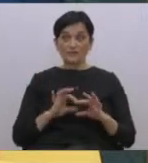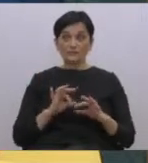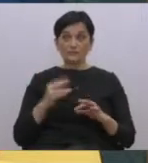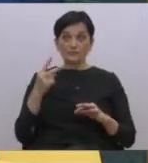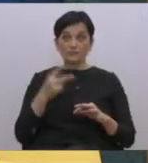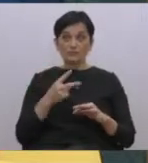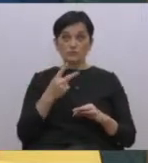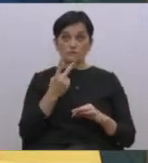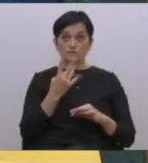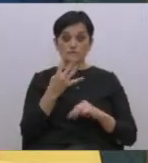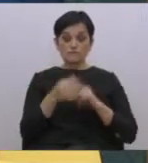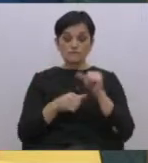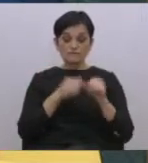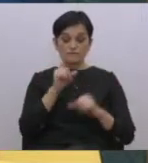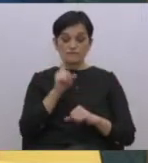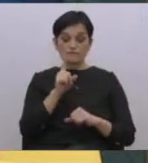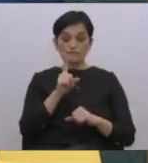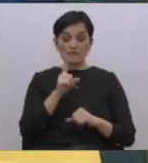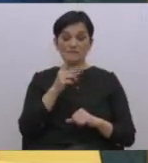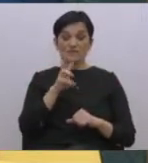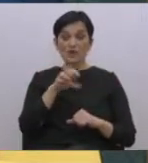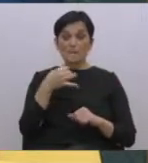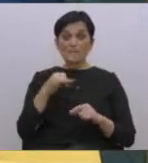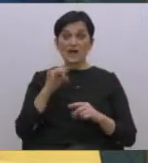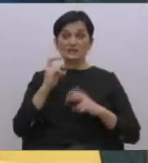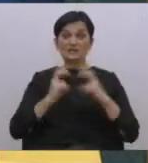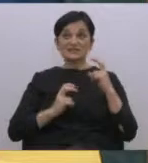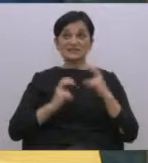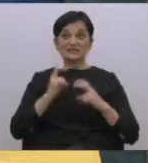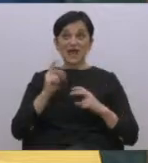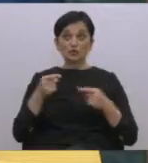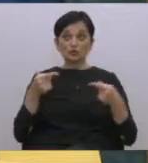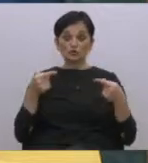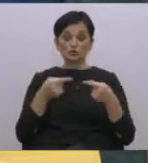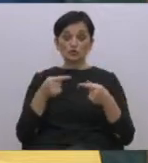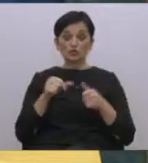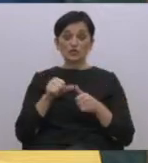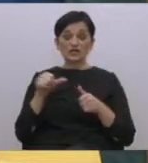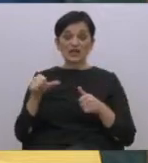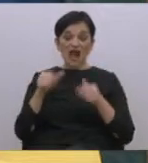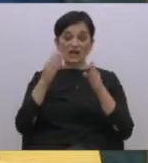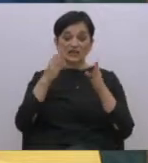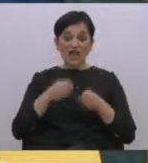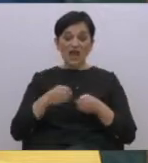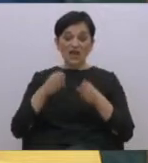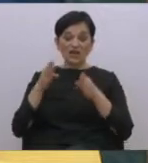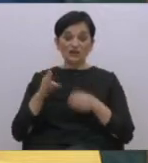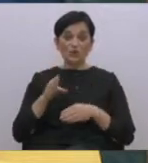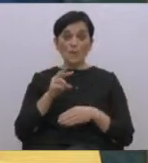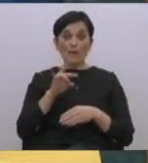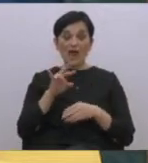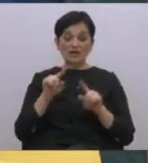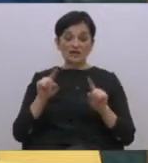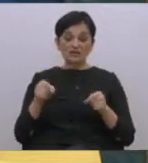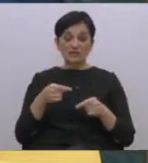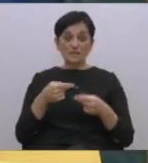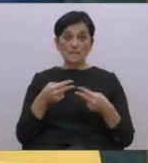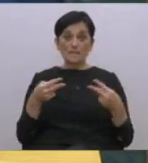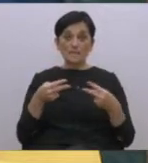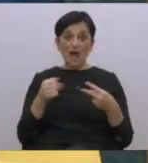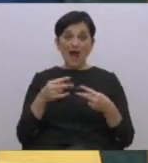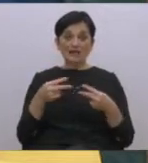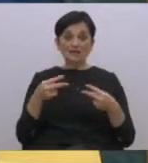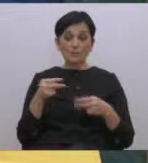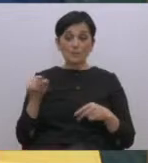Oriate s-a odsta od hitlis pirueli mai sidan, sacarmos, tazuste bulia garda individualuri mecar misa pchilebit, partniori, an